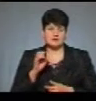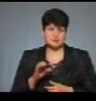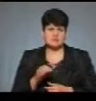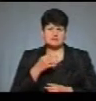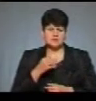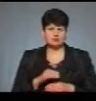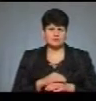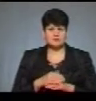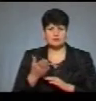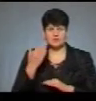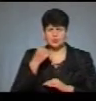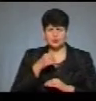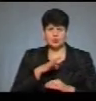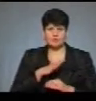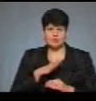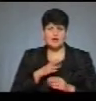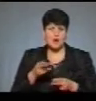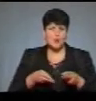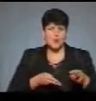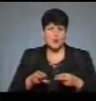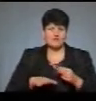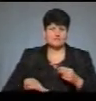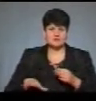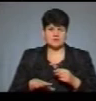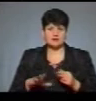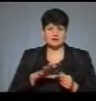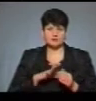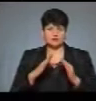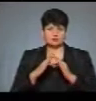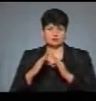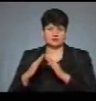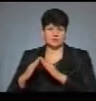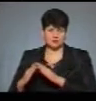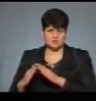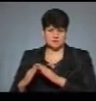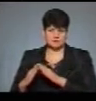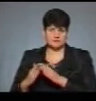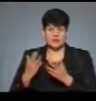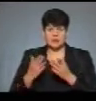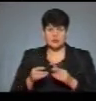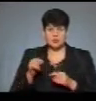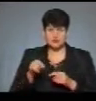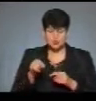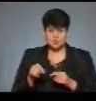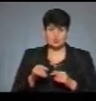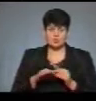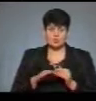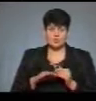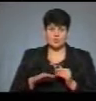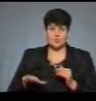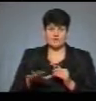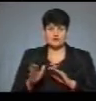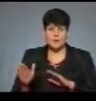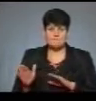ласка, минулого року була ковзанка. І стояли будиночки. Але цю ковзанку